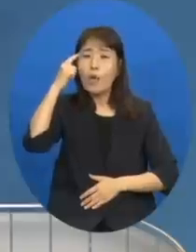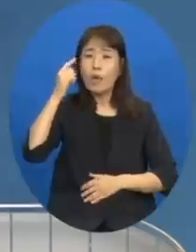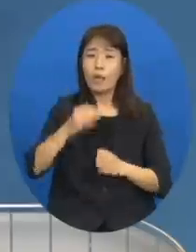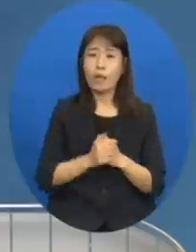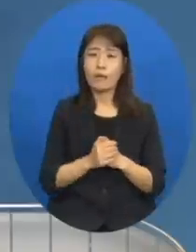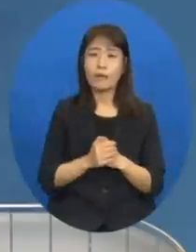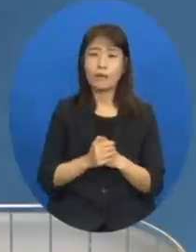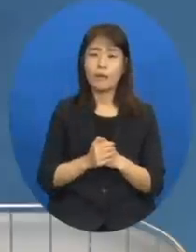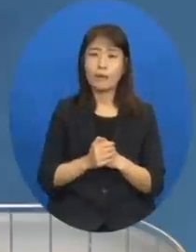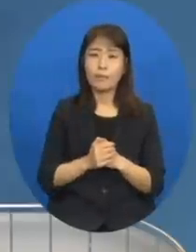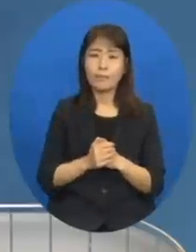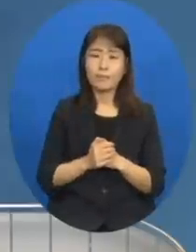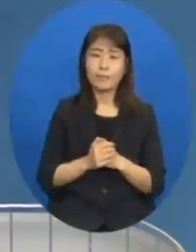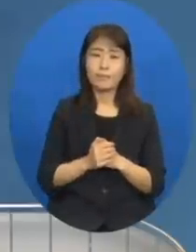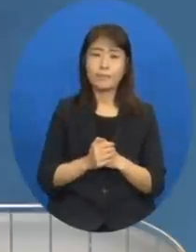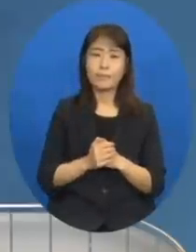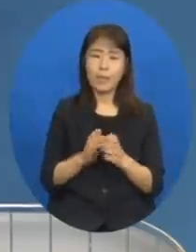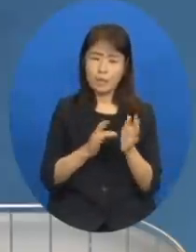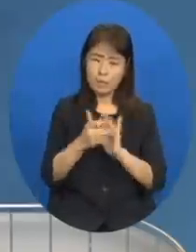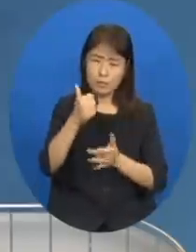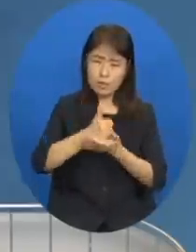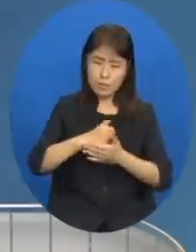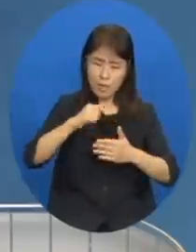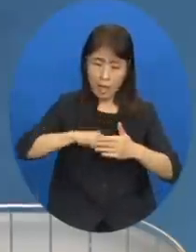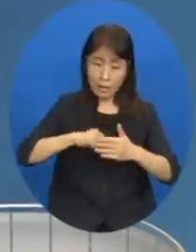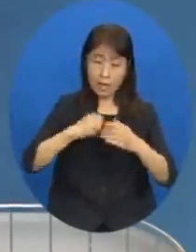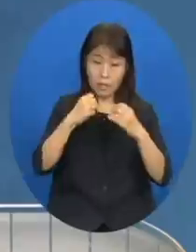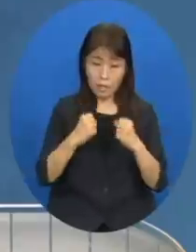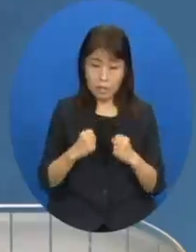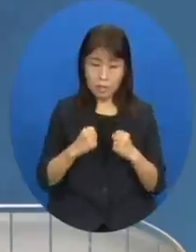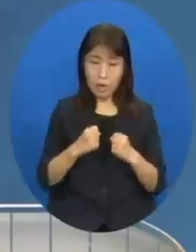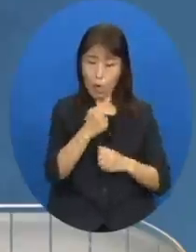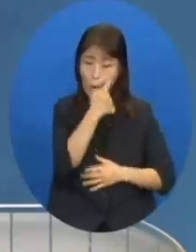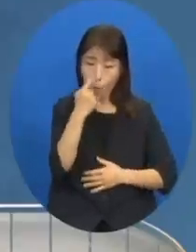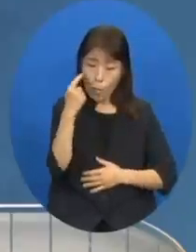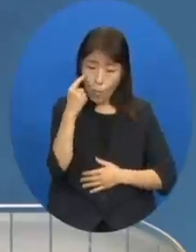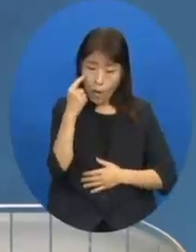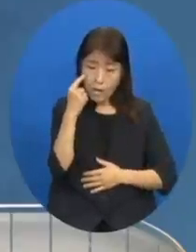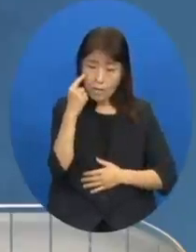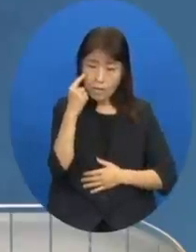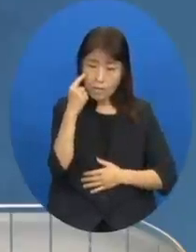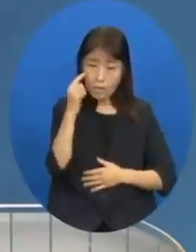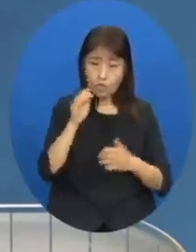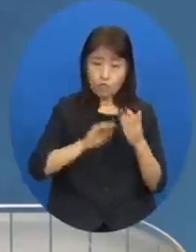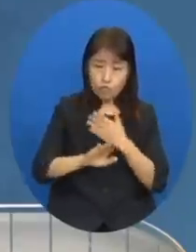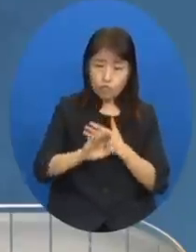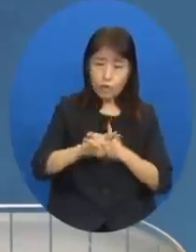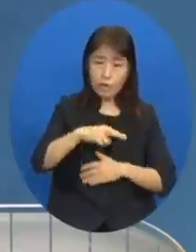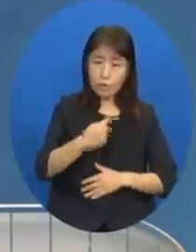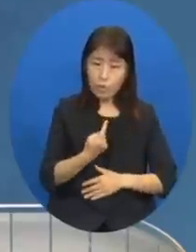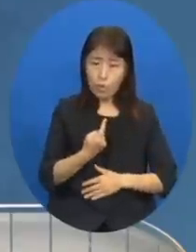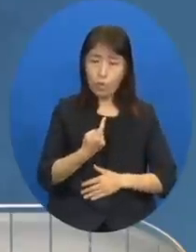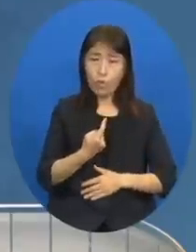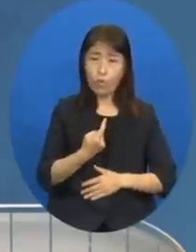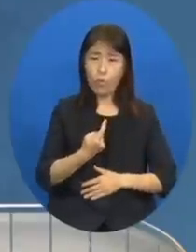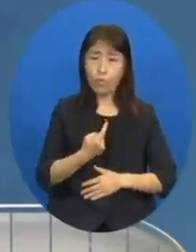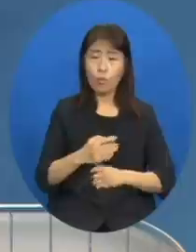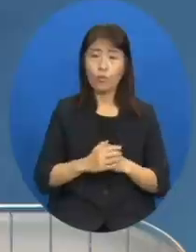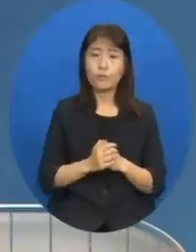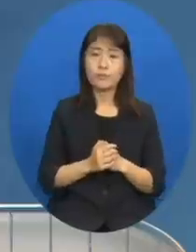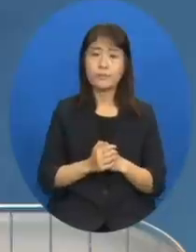말씀으로 확인하고도 또 예수님 없이는 자기가 이렇게 신앙생활 할 수 없다는 사실을 이제는